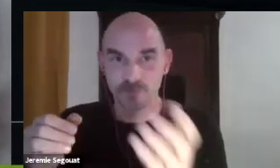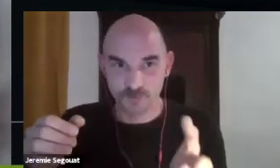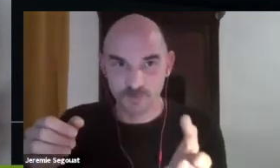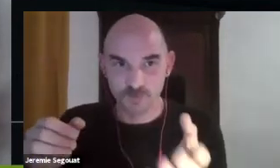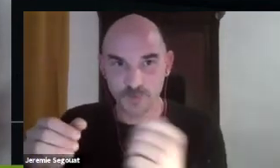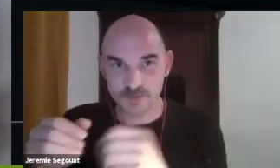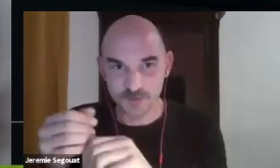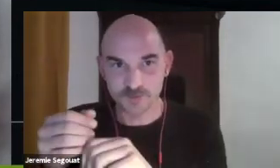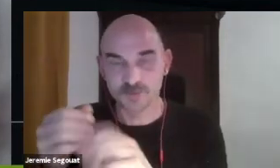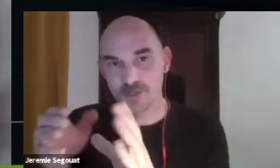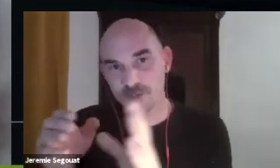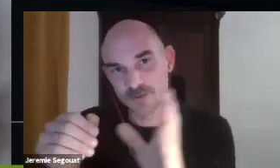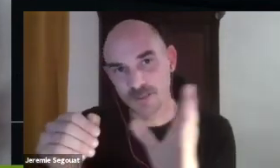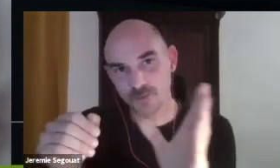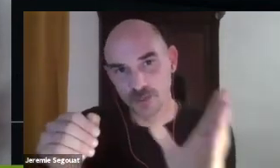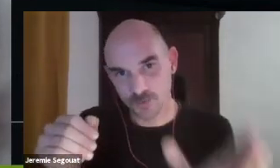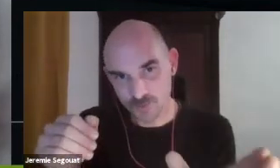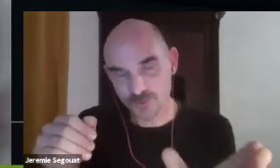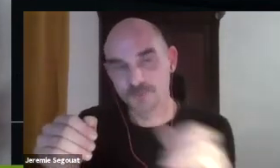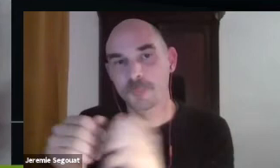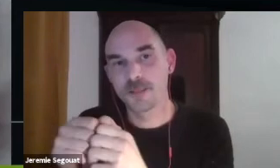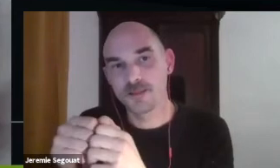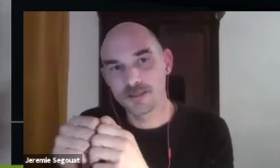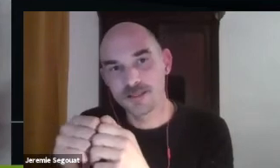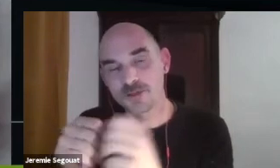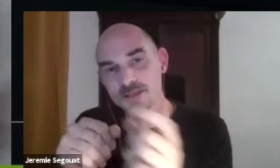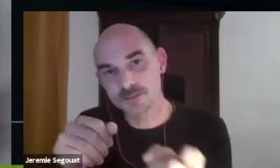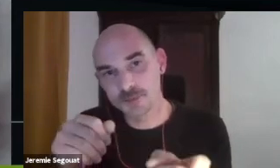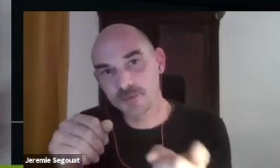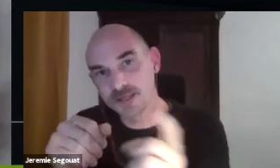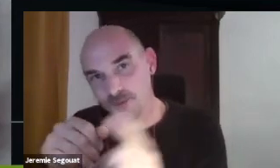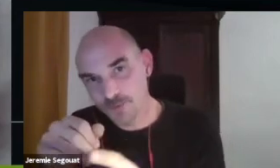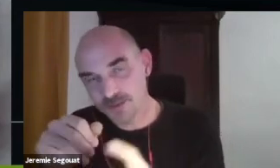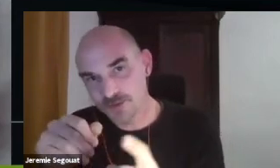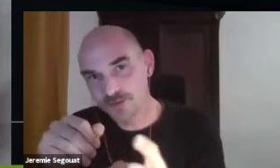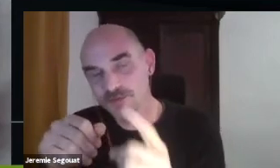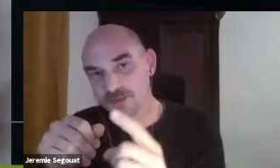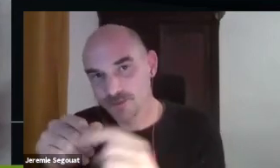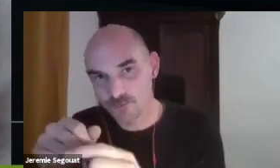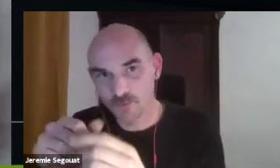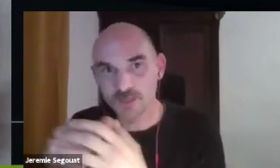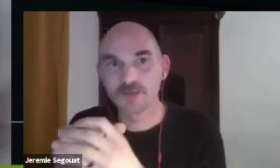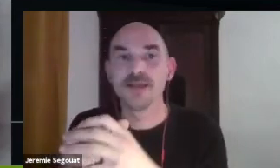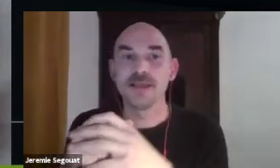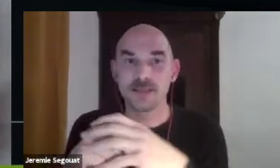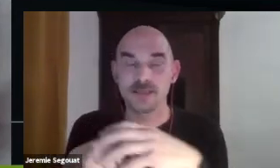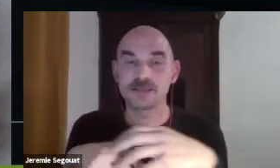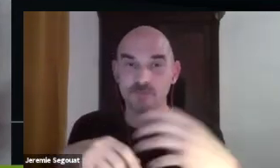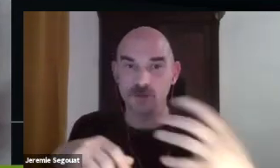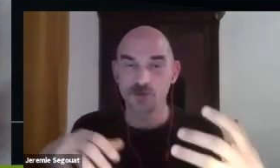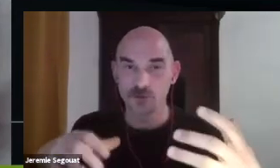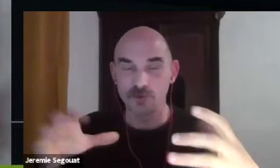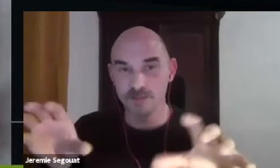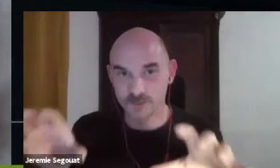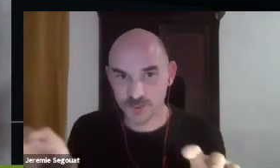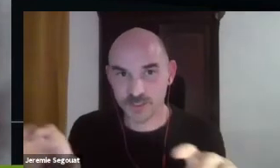une personne donc la personne qui est tout à gauche qui est en train de s'exprimer avec les deux personnes qui sont à droite et qui à cette